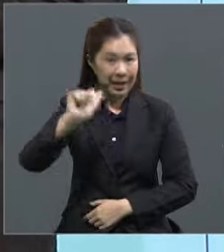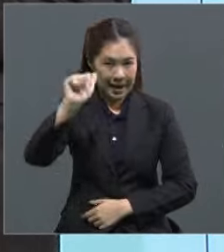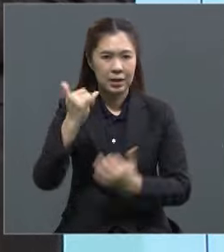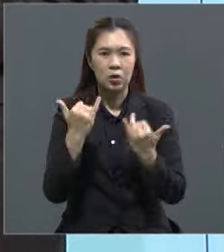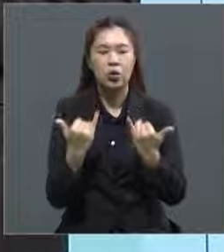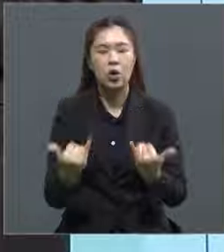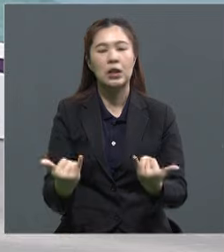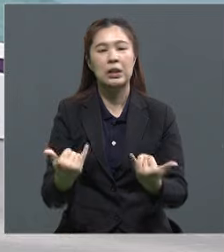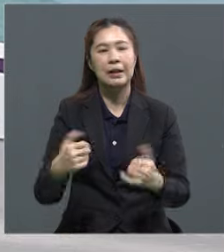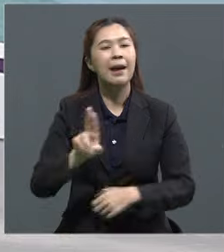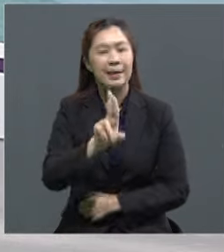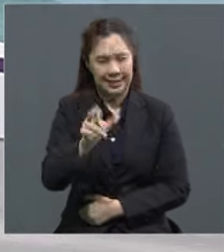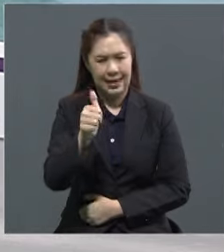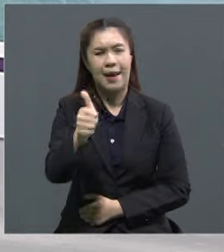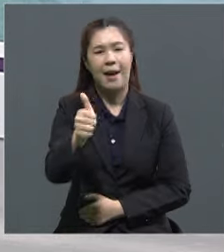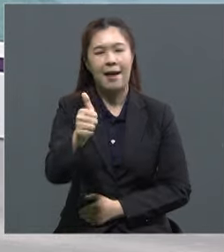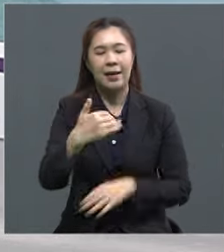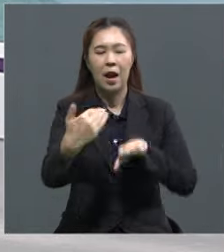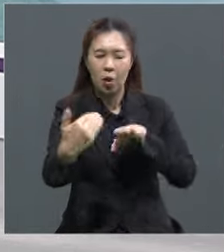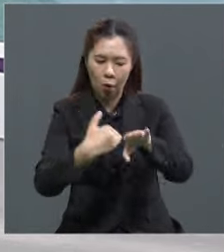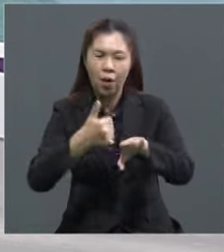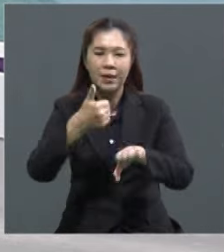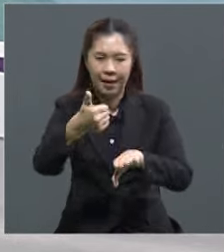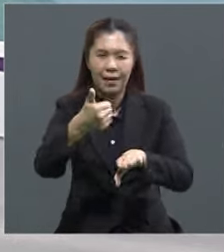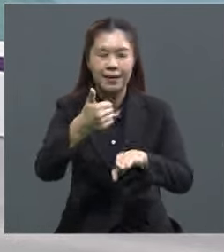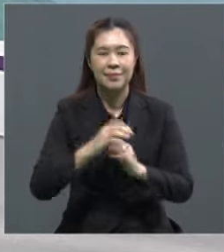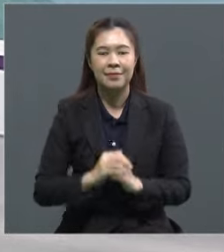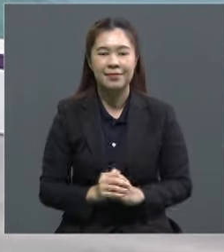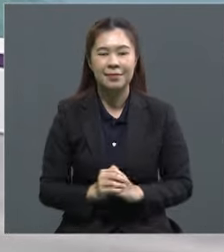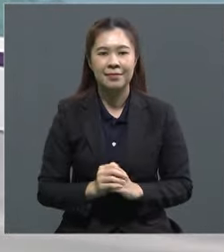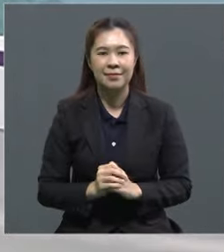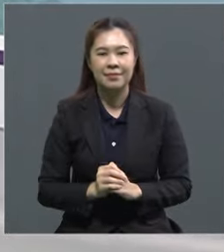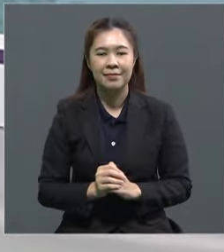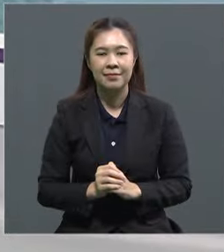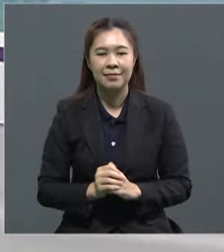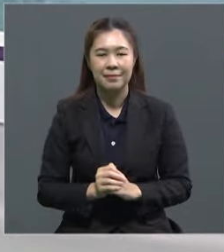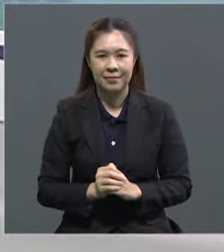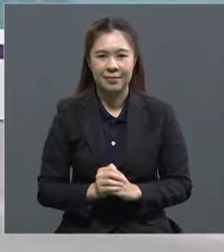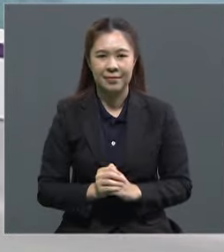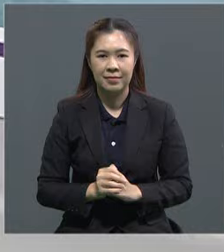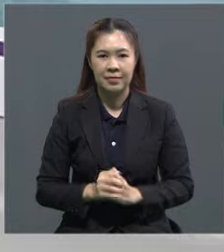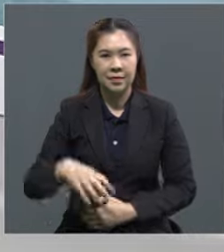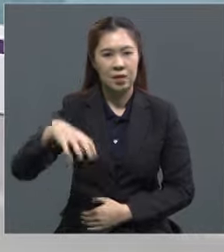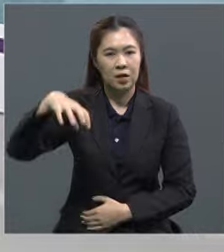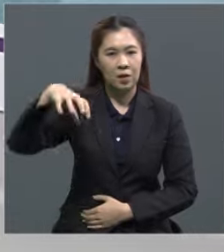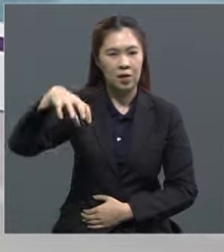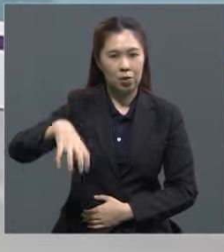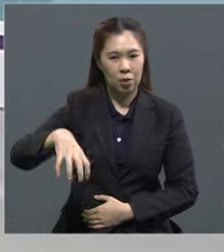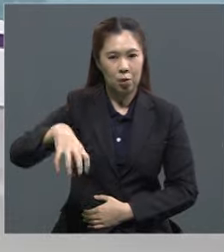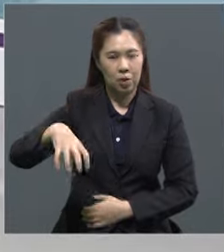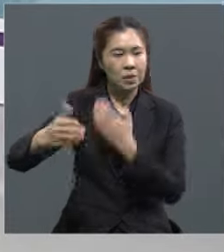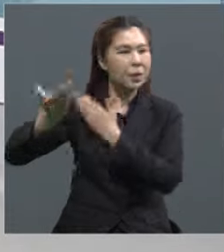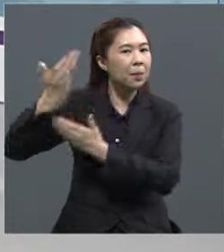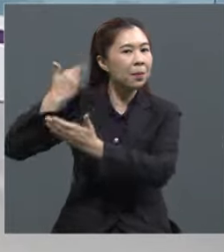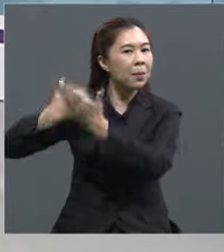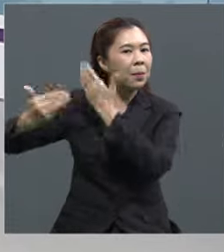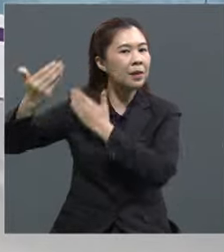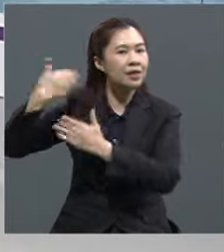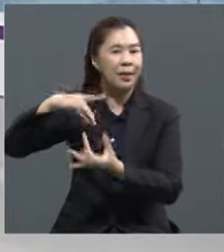สัญจรได้นะครับเพราะฉะนั้นก็ก็ในไม่ว่าจะเป็นในส่วนของอุทยานอ่าอุทยานประวัติศาสตร์